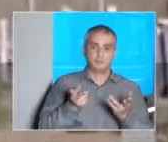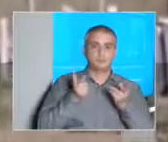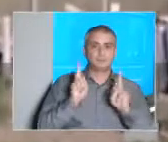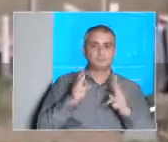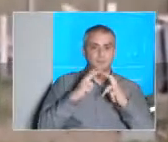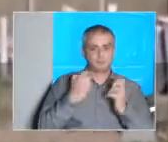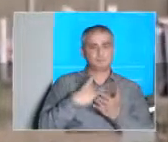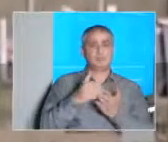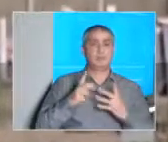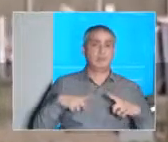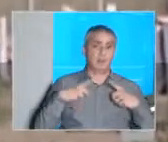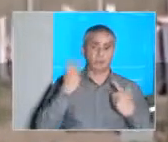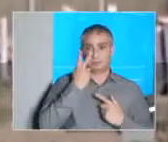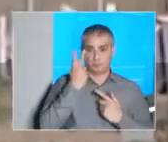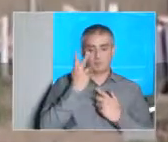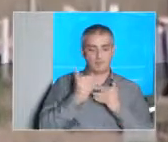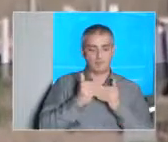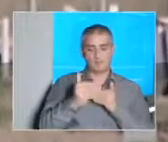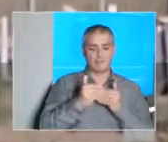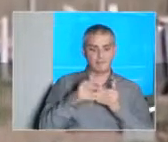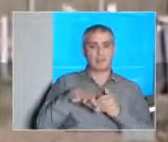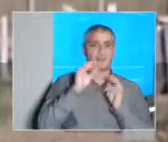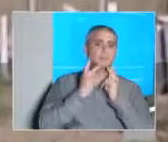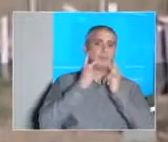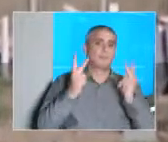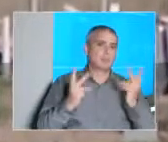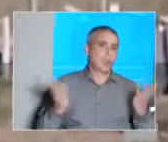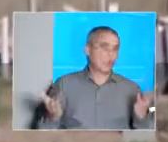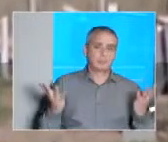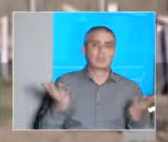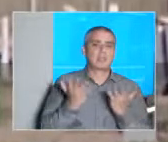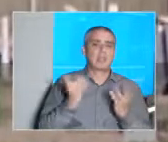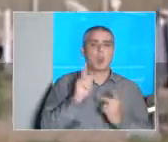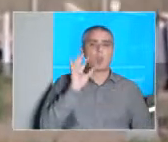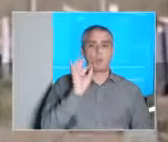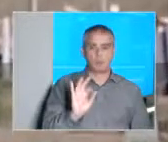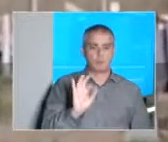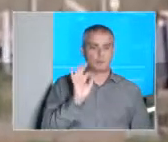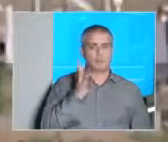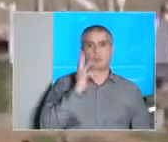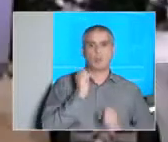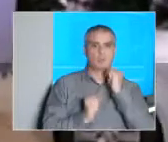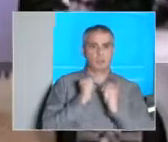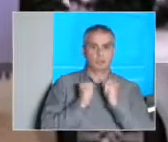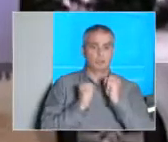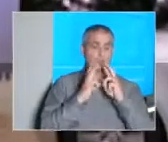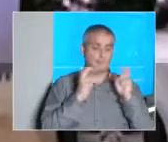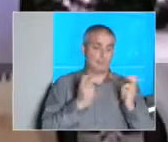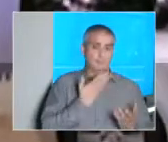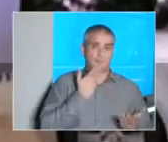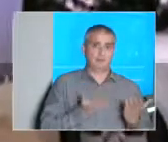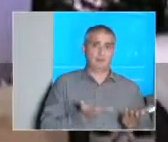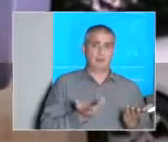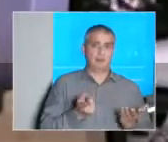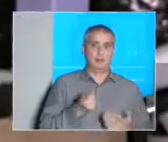ויאפשרו לעיר להמשיך לחיות, כמובן בתווך הזה שנמצא את הפתרונות, איך לא פוגעים פגיעה כל כך קשה בעיר ואם